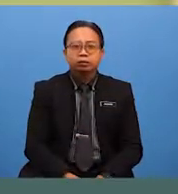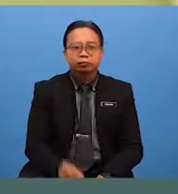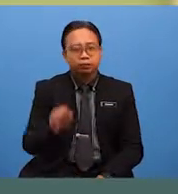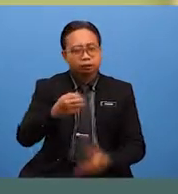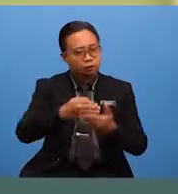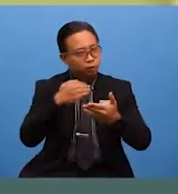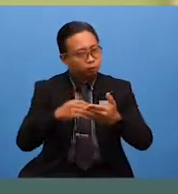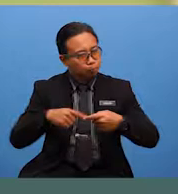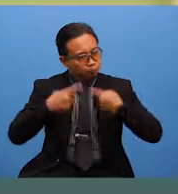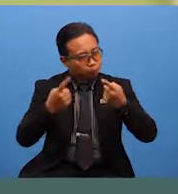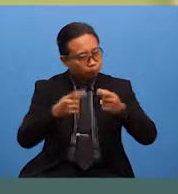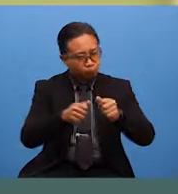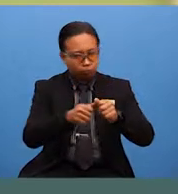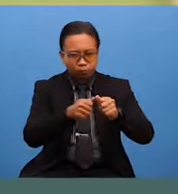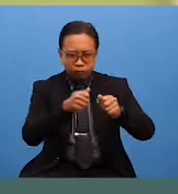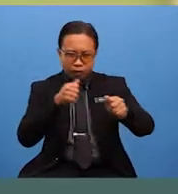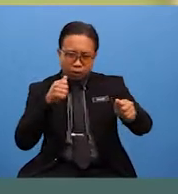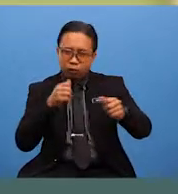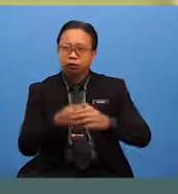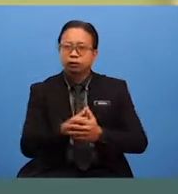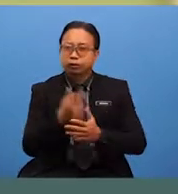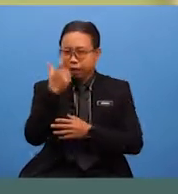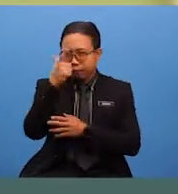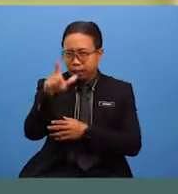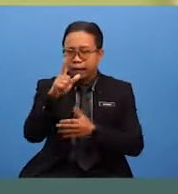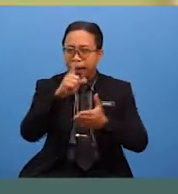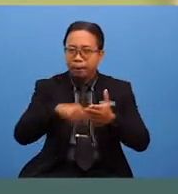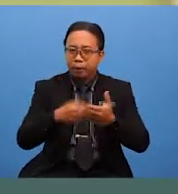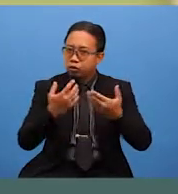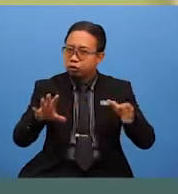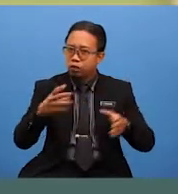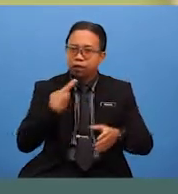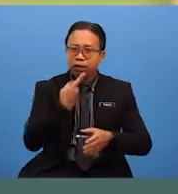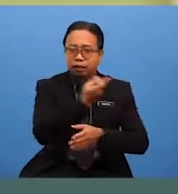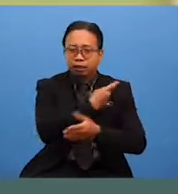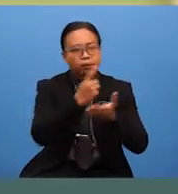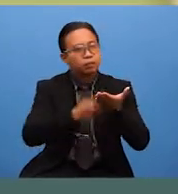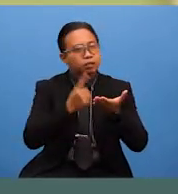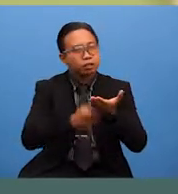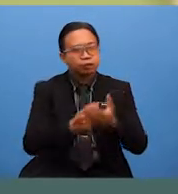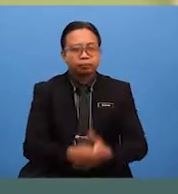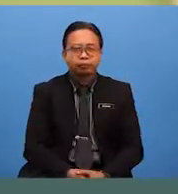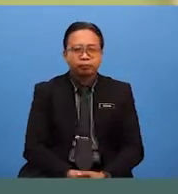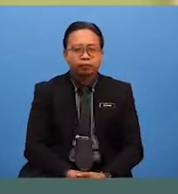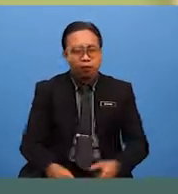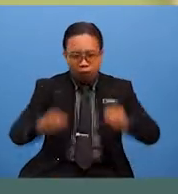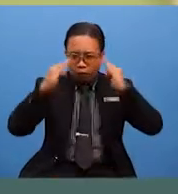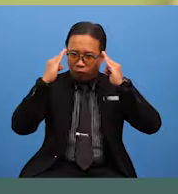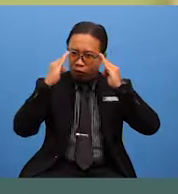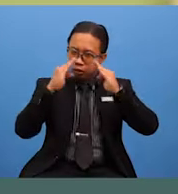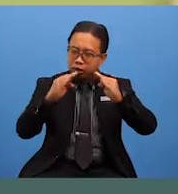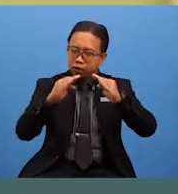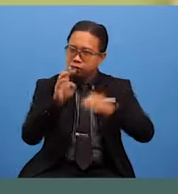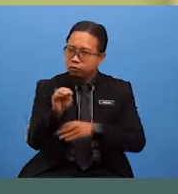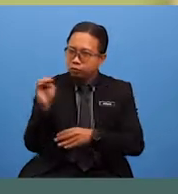lebih jauh Mari kita lihat smule up yang sudah kita bincangkan tumpukan perhatiannya